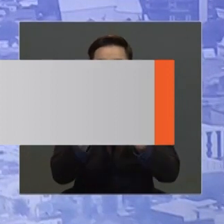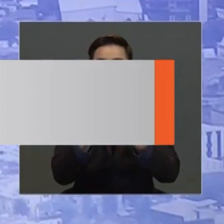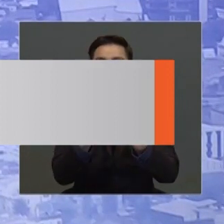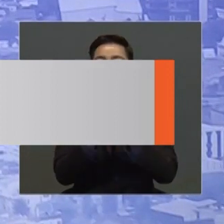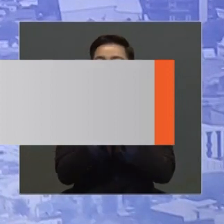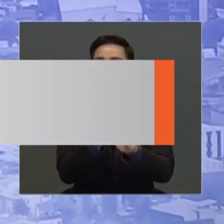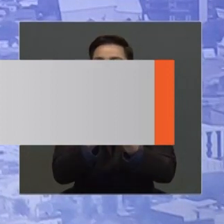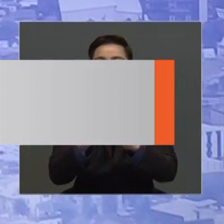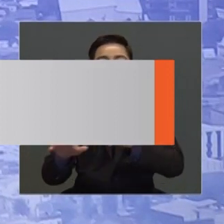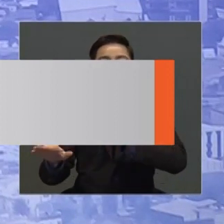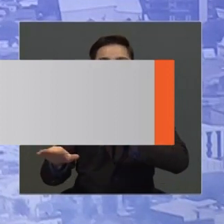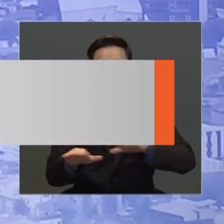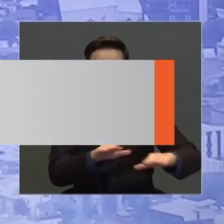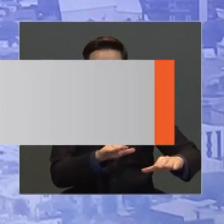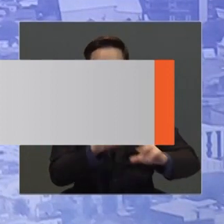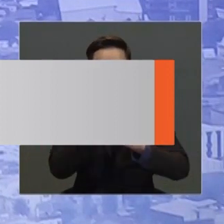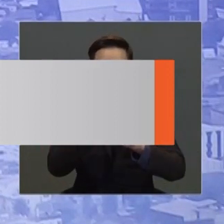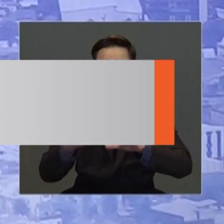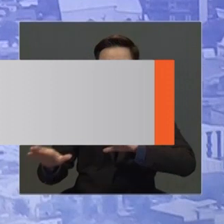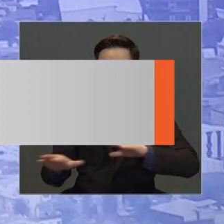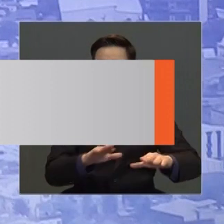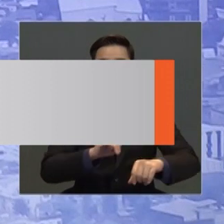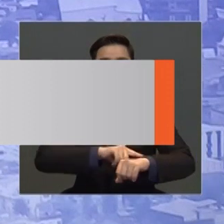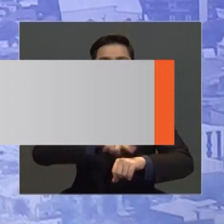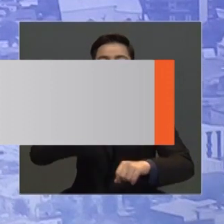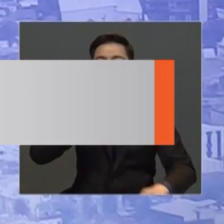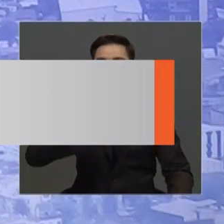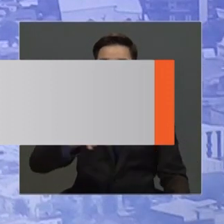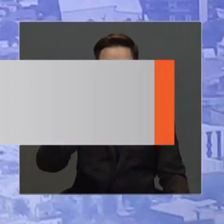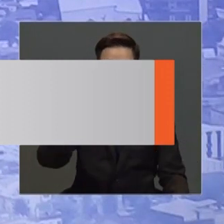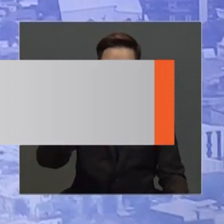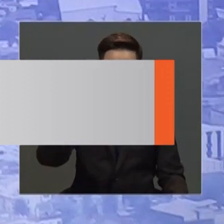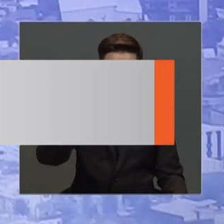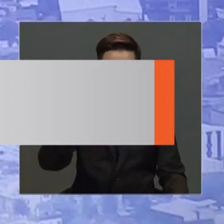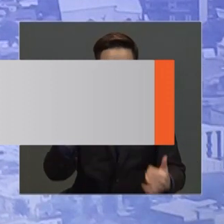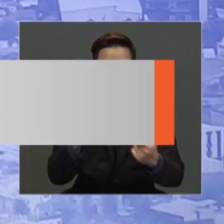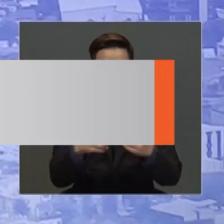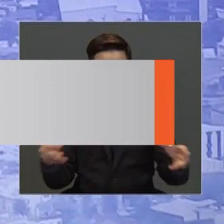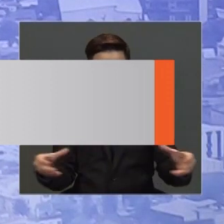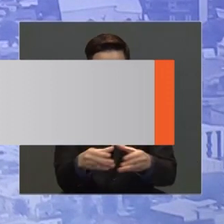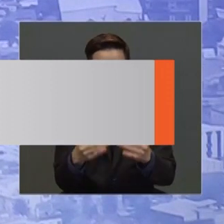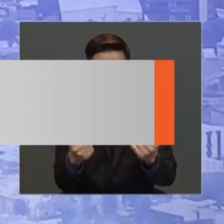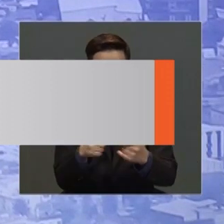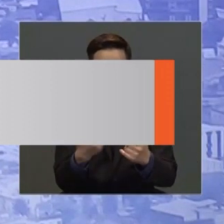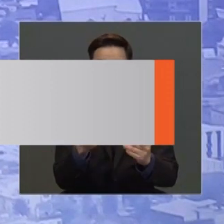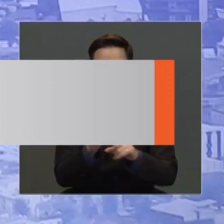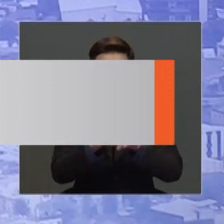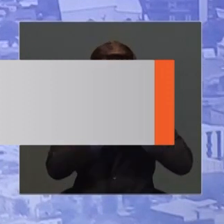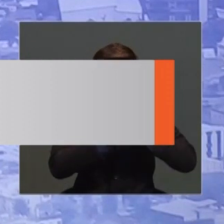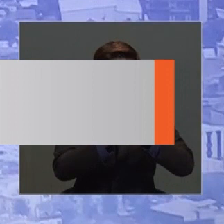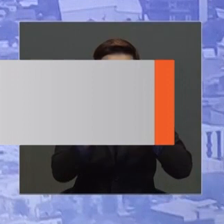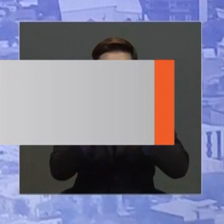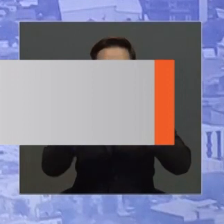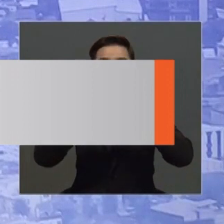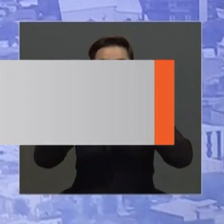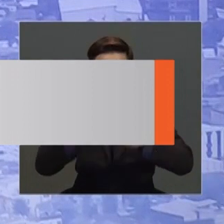จะเตรียมเฝ้าระวังความพร้อมอยู่ตลอด24ชั่วโมงเลยนะคะทีมนี้เนี่ยเป็นทีมสอบสวนเฉพา